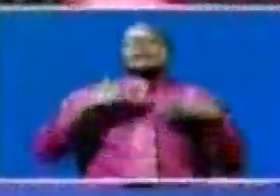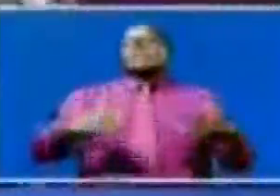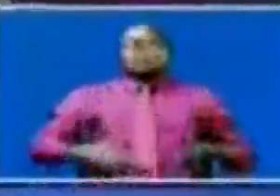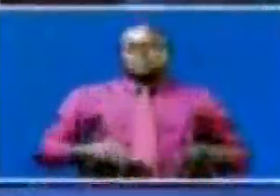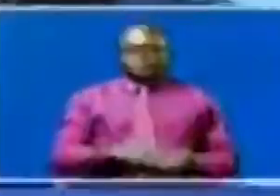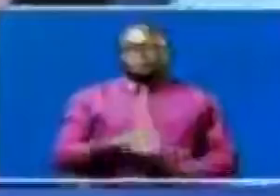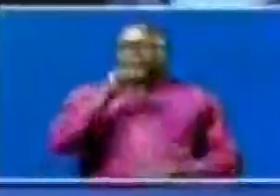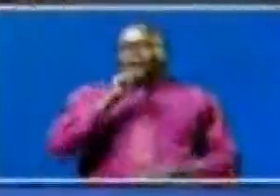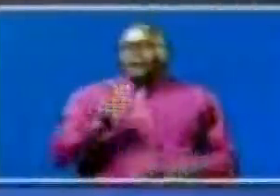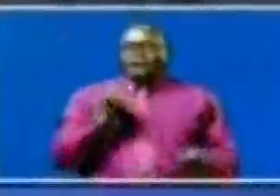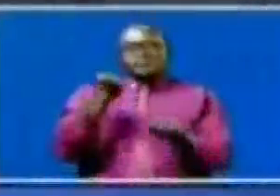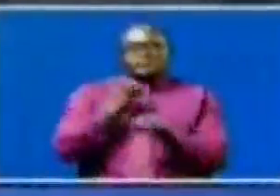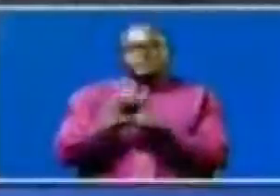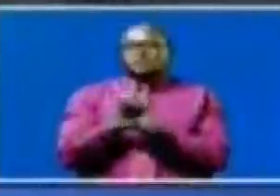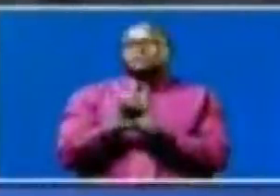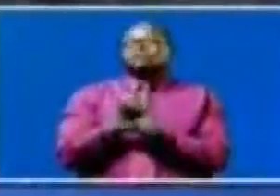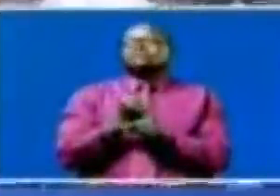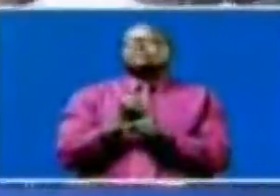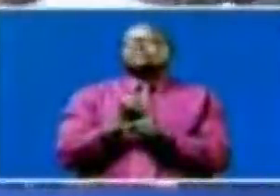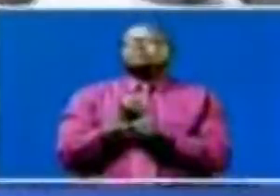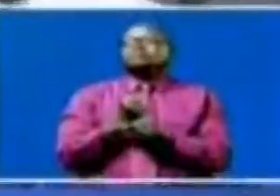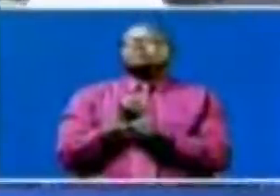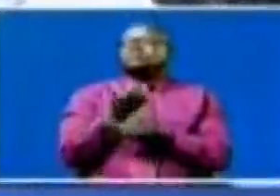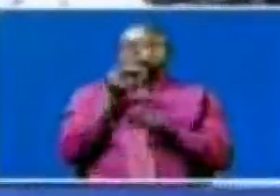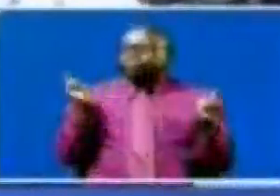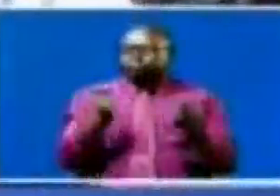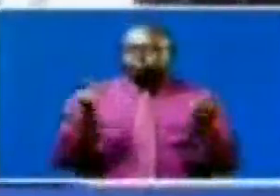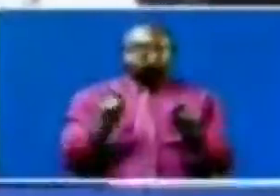Local elders conducted rituals to cleanse the homestead.